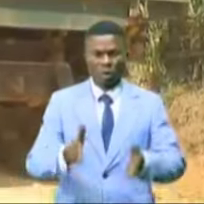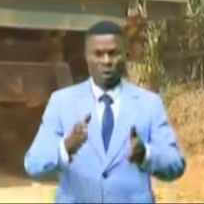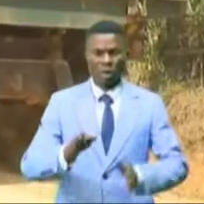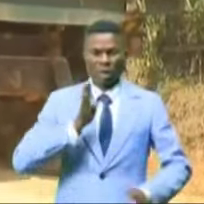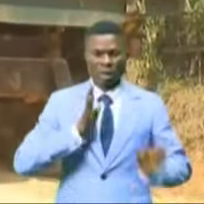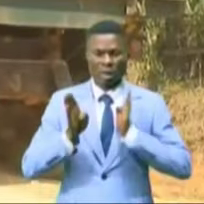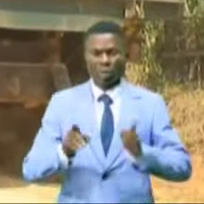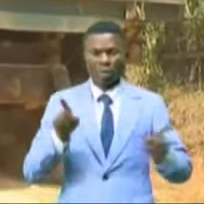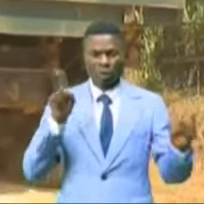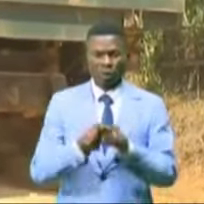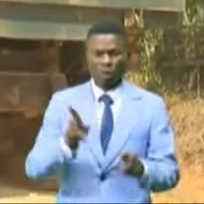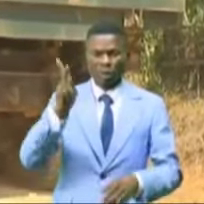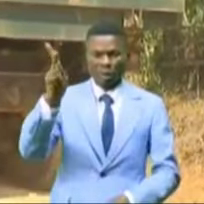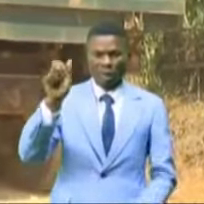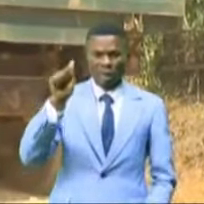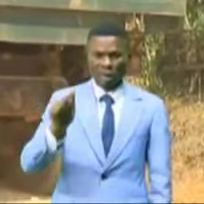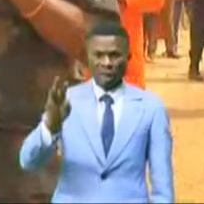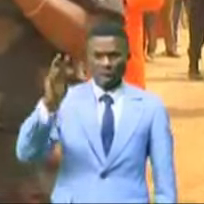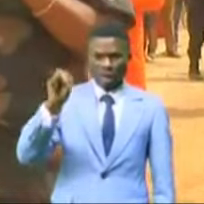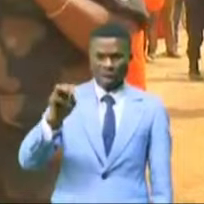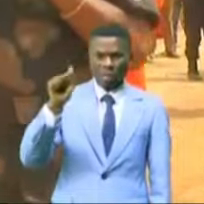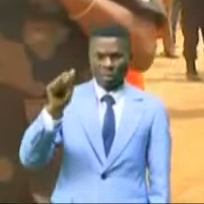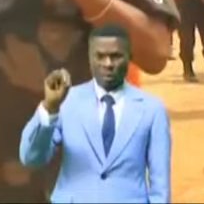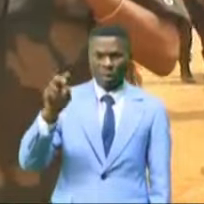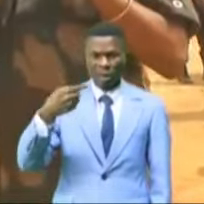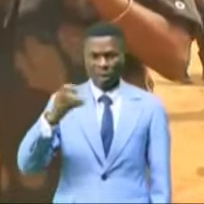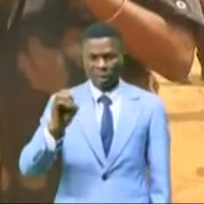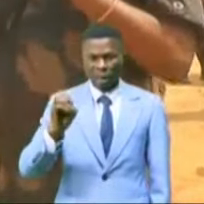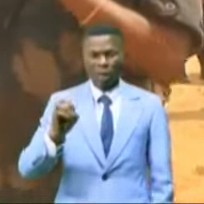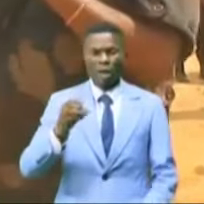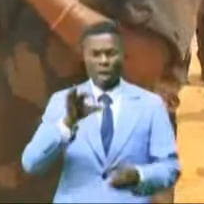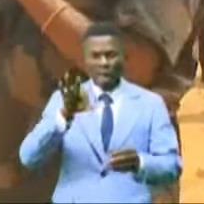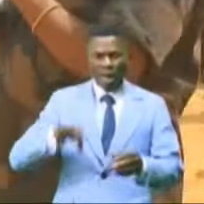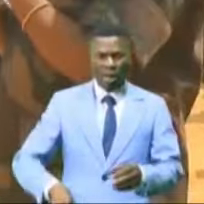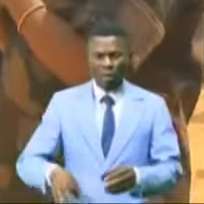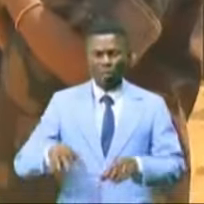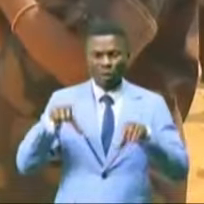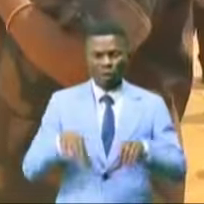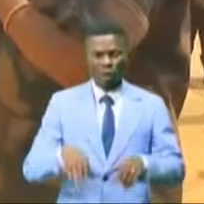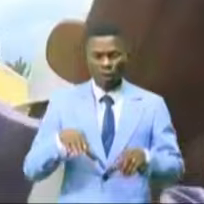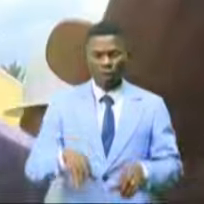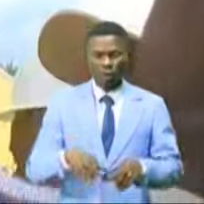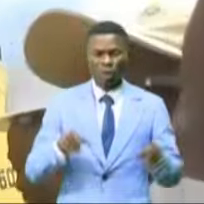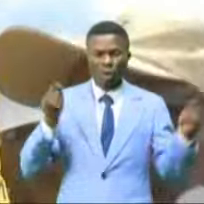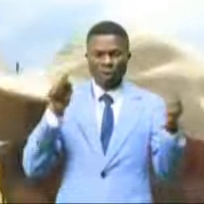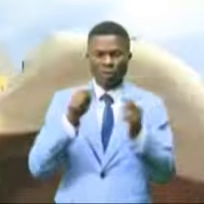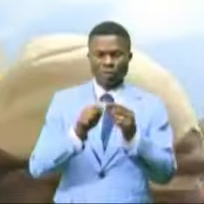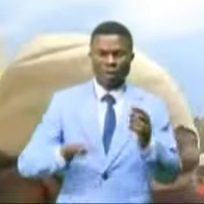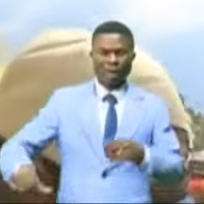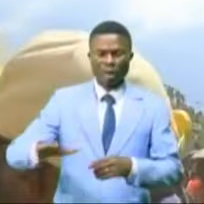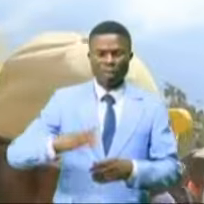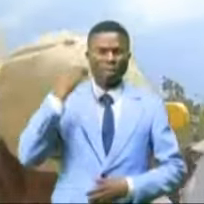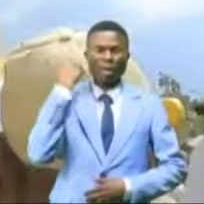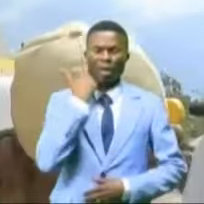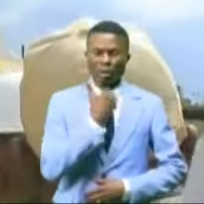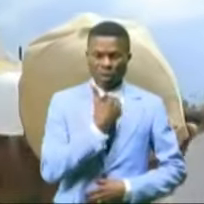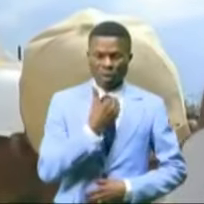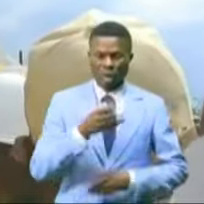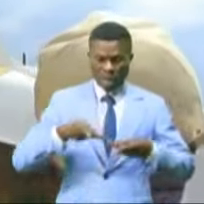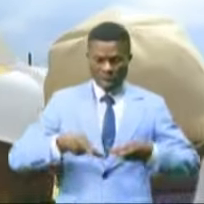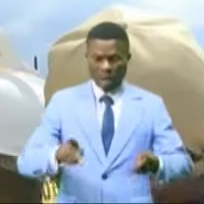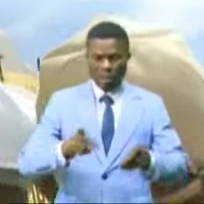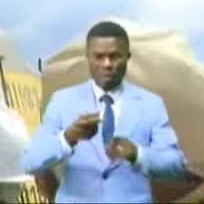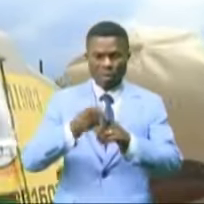Béni Kamango via Nobili qui sert pour l'intérêt socio-économique de la RDC Ouganda. L'ego a été donné par le gouverneur du